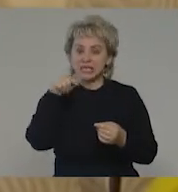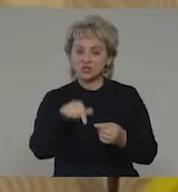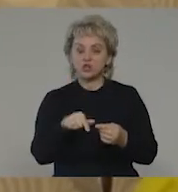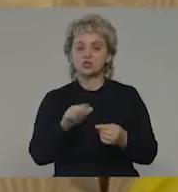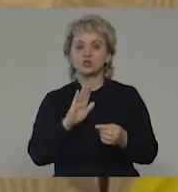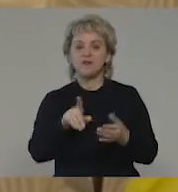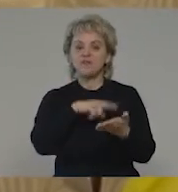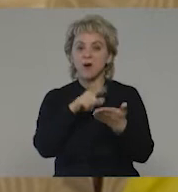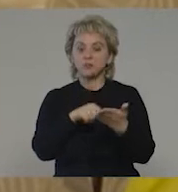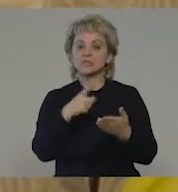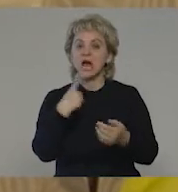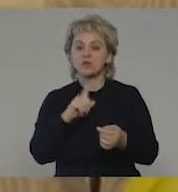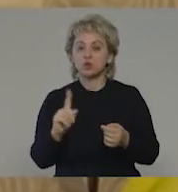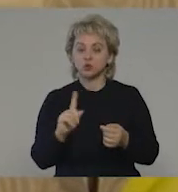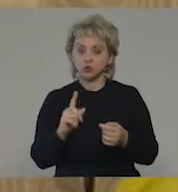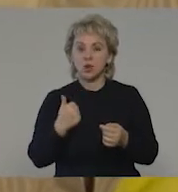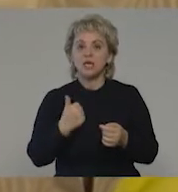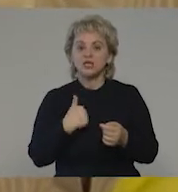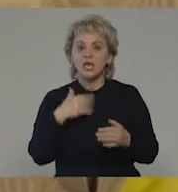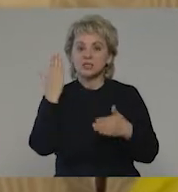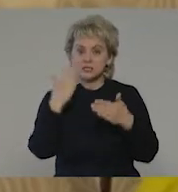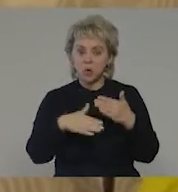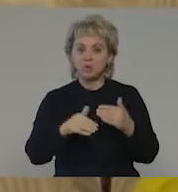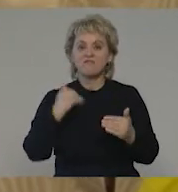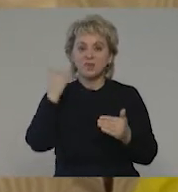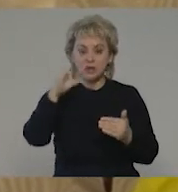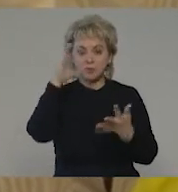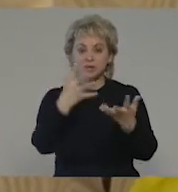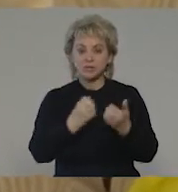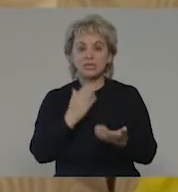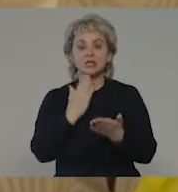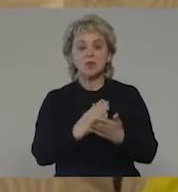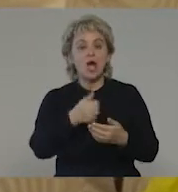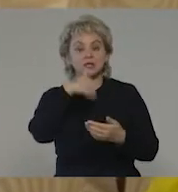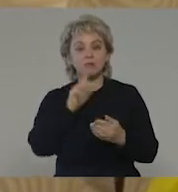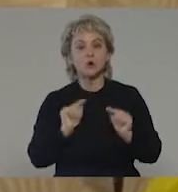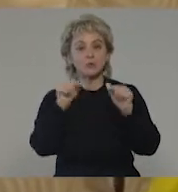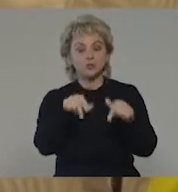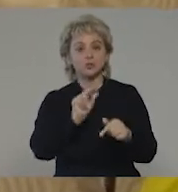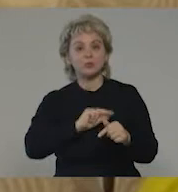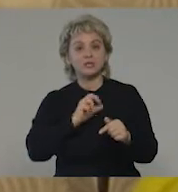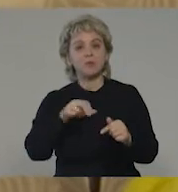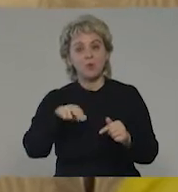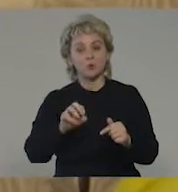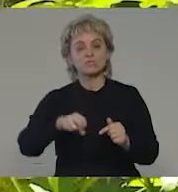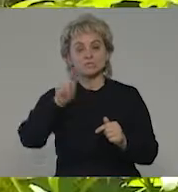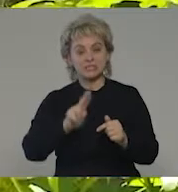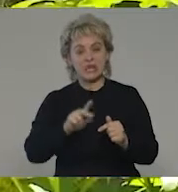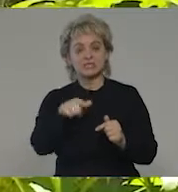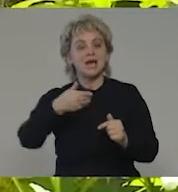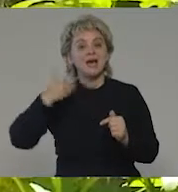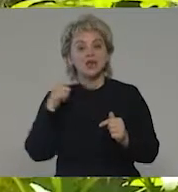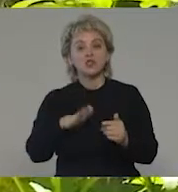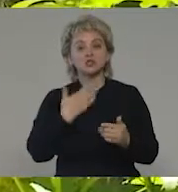вот вопросы, и говорят, что я окончил высшее образование, имею, а не могу устроиться по специальности. Вот.